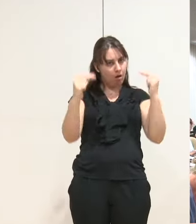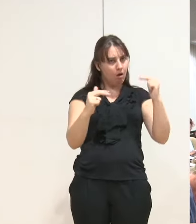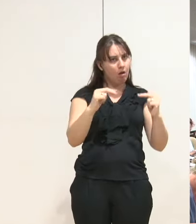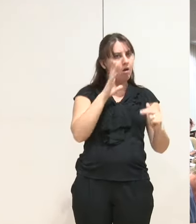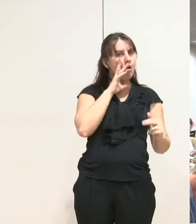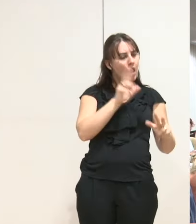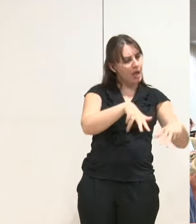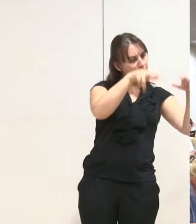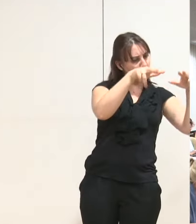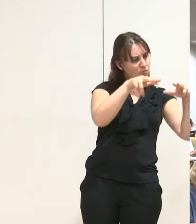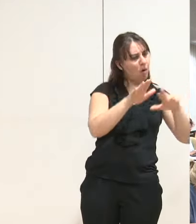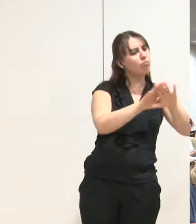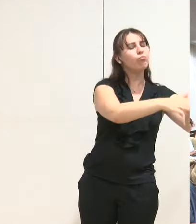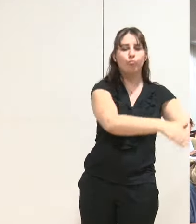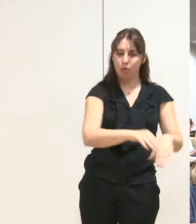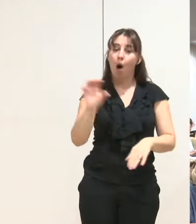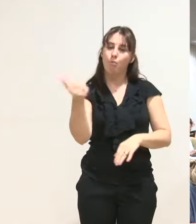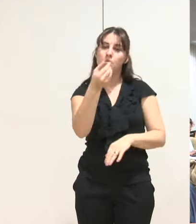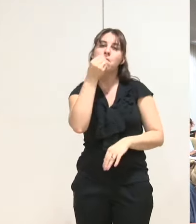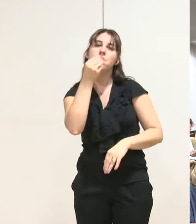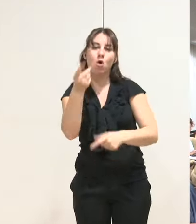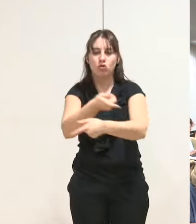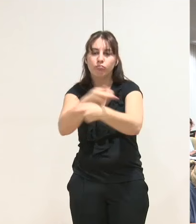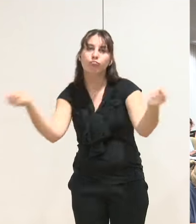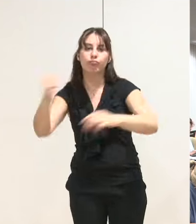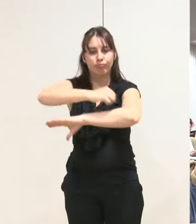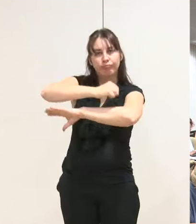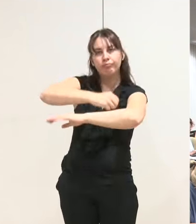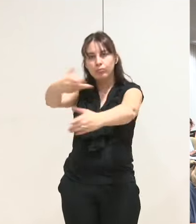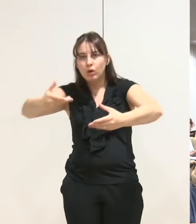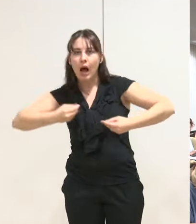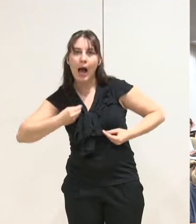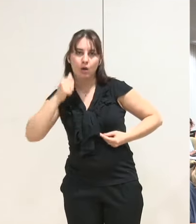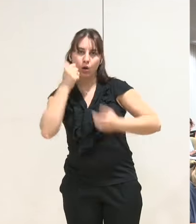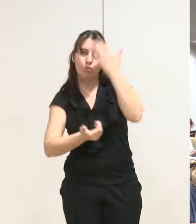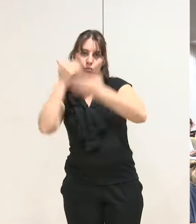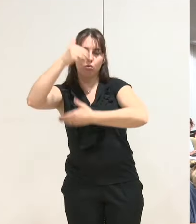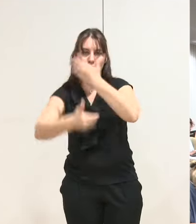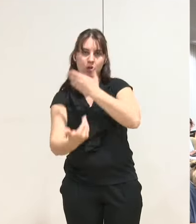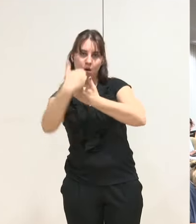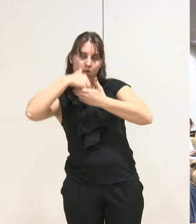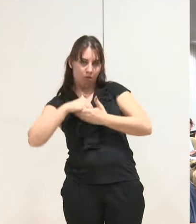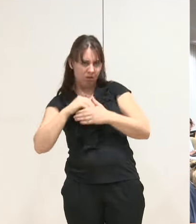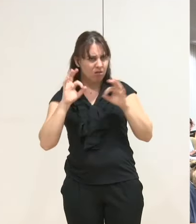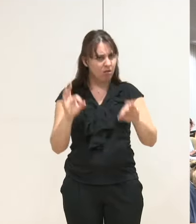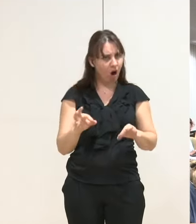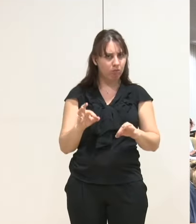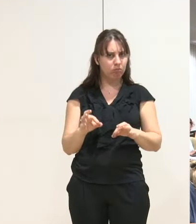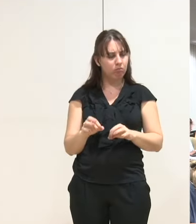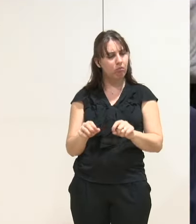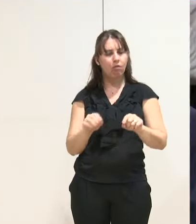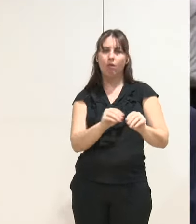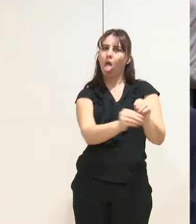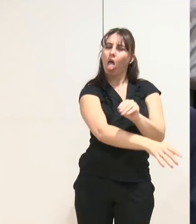valorisé que l'aide et l'apport direct en nourriture ou en accueil de jours parce que pour les